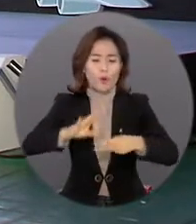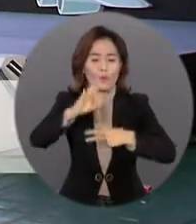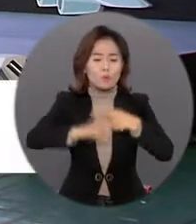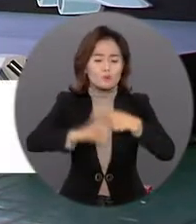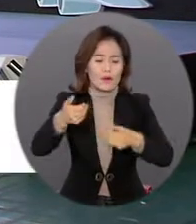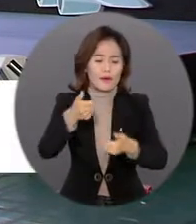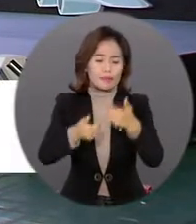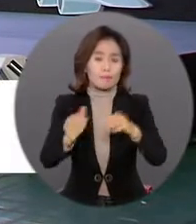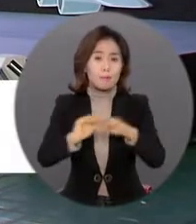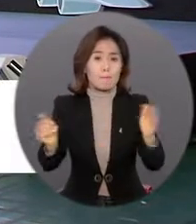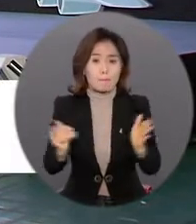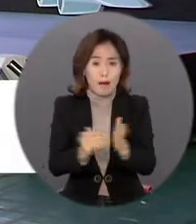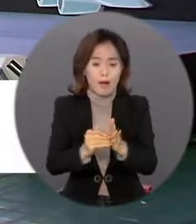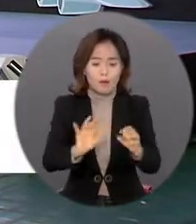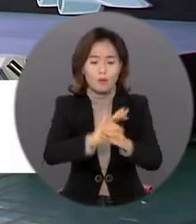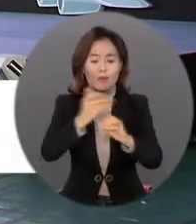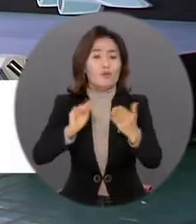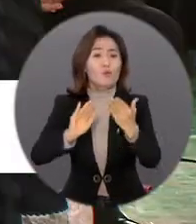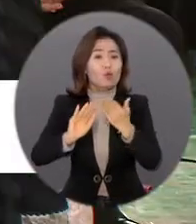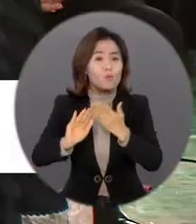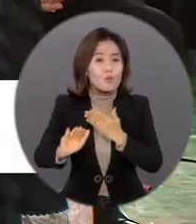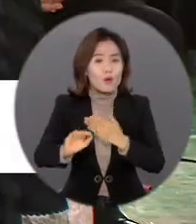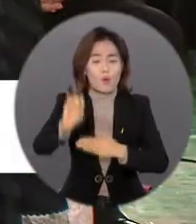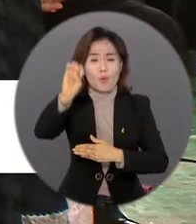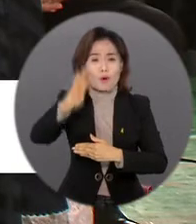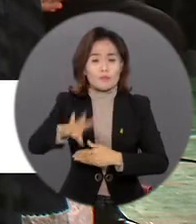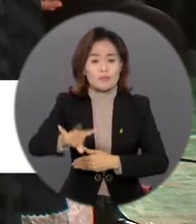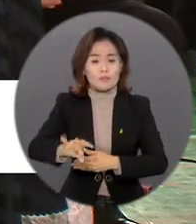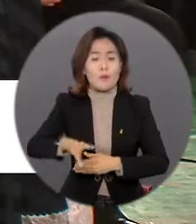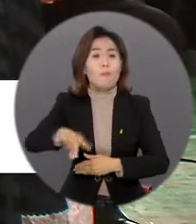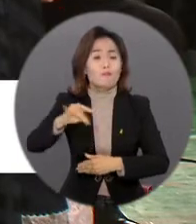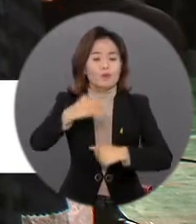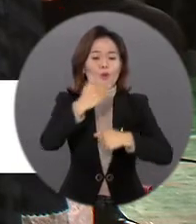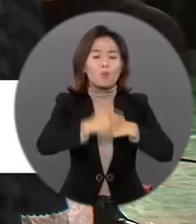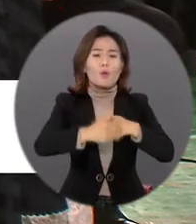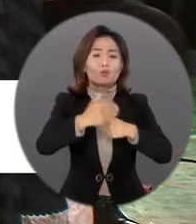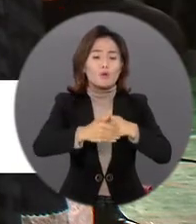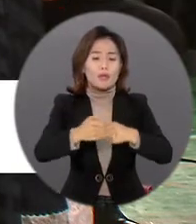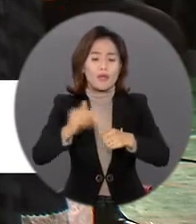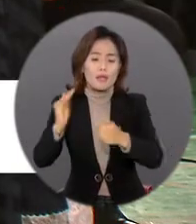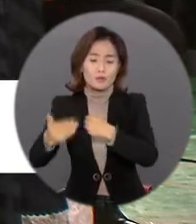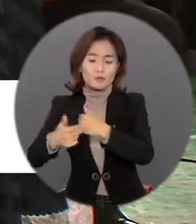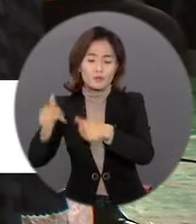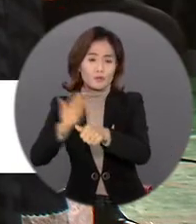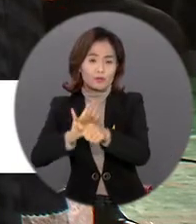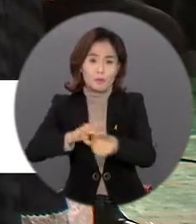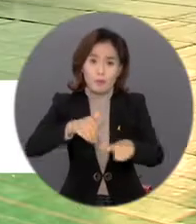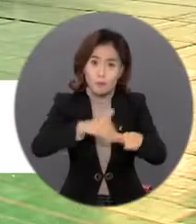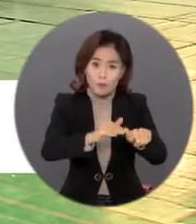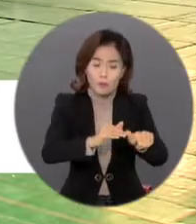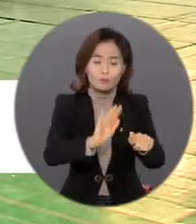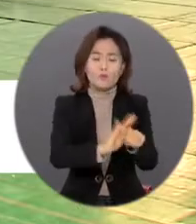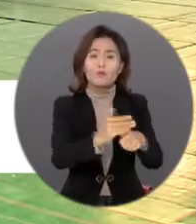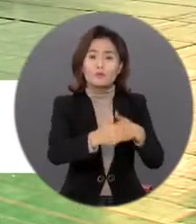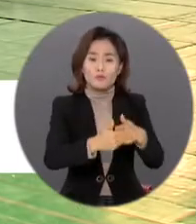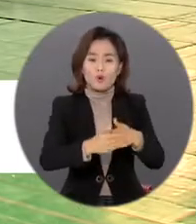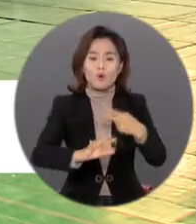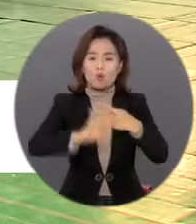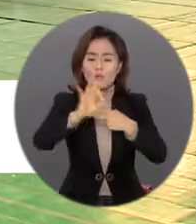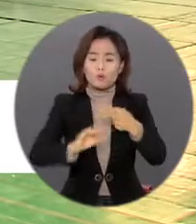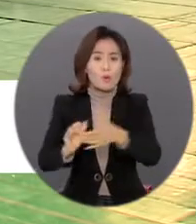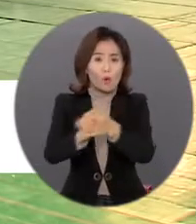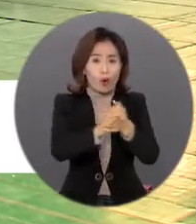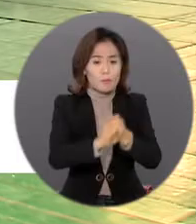있습니다. 코로나19 사태 초기에는 광주에서 달빛 의료 지원단을 보내는 등 병상 연대로 동서